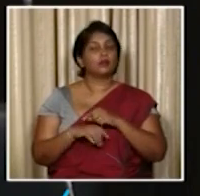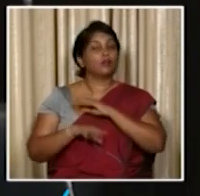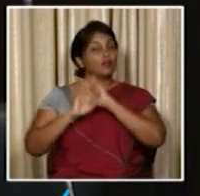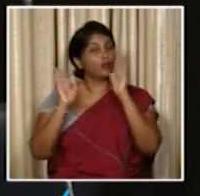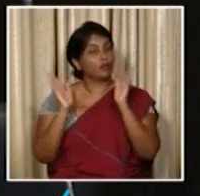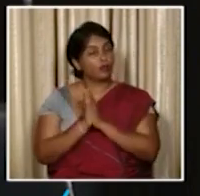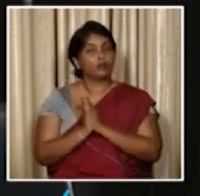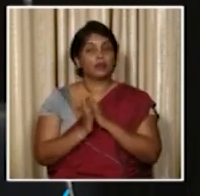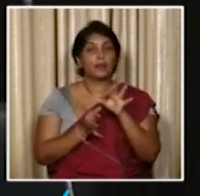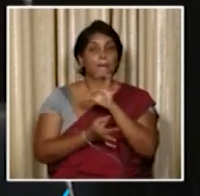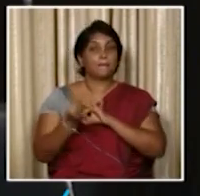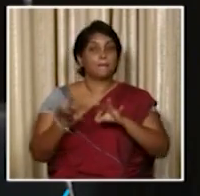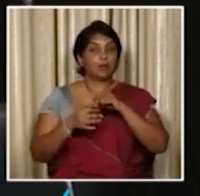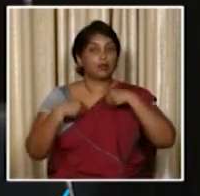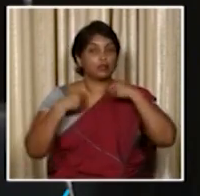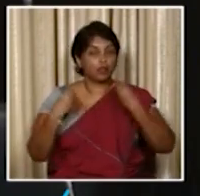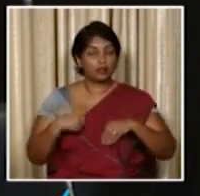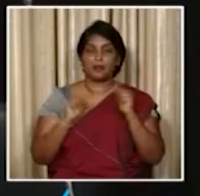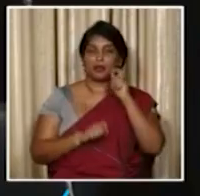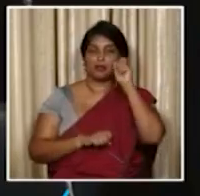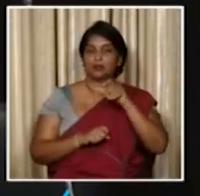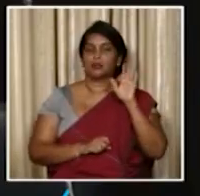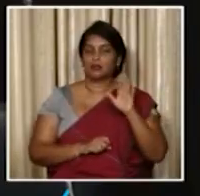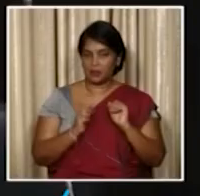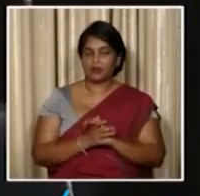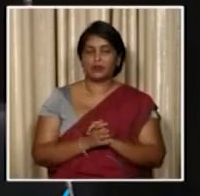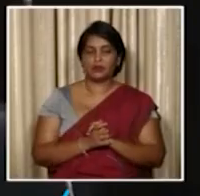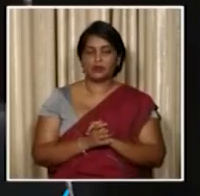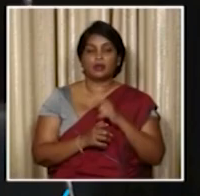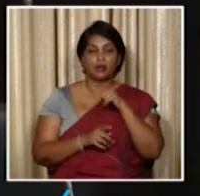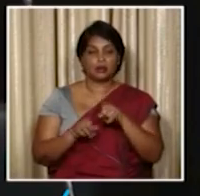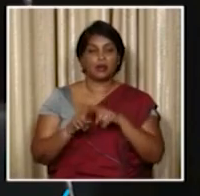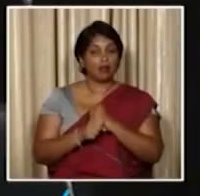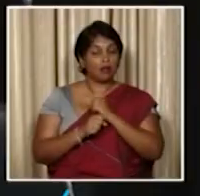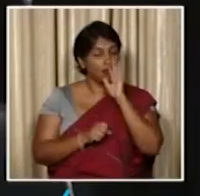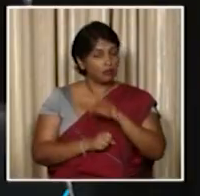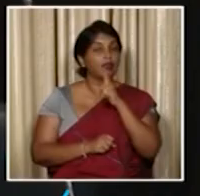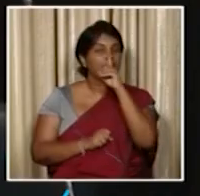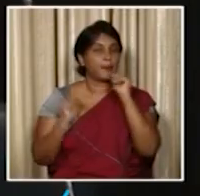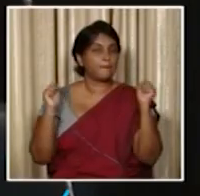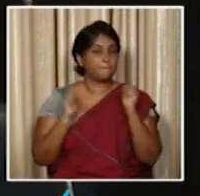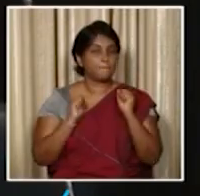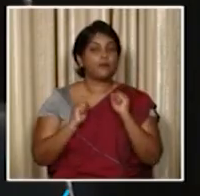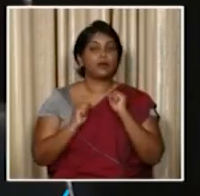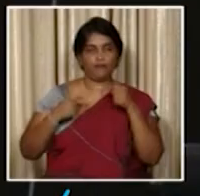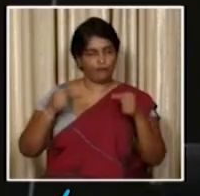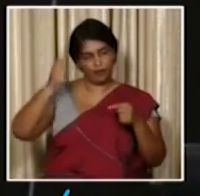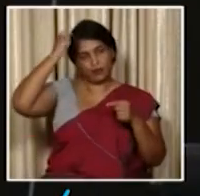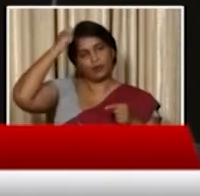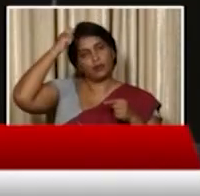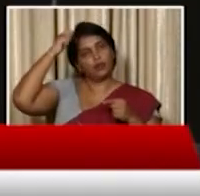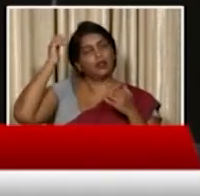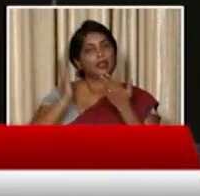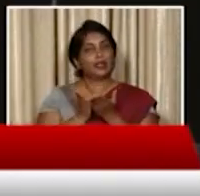ඔක්කොම ඇස්සේ ප්‍රජාතන්ත්‍රවාදී අහිමි වීමේ බියක් ගැන ජනතාවට බයක් ඇති වෙලා තිබෙනවා ඒත් ආණ්ඩුවට තියෙන්නේ එක බියයි ඒ තමයි මැතිවරණ බිය